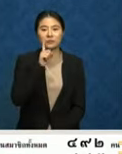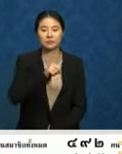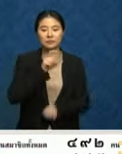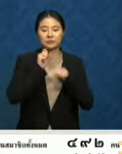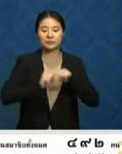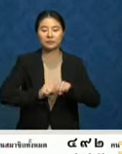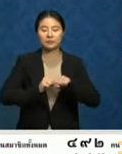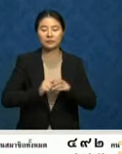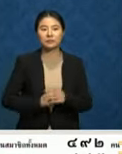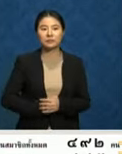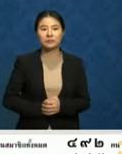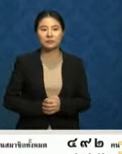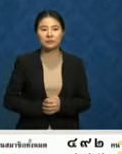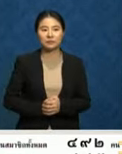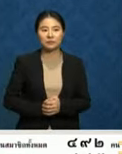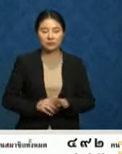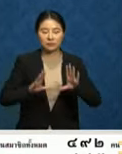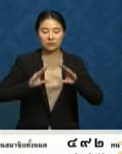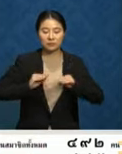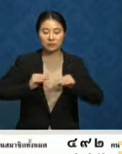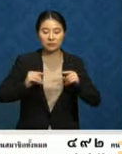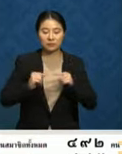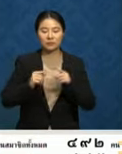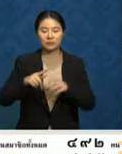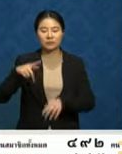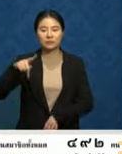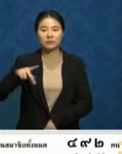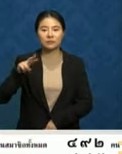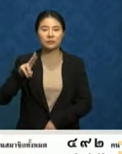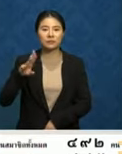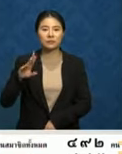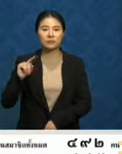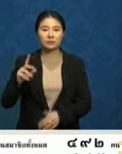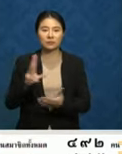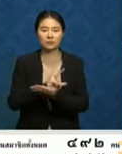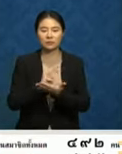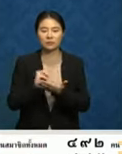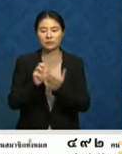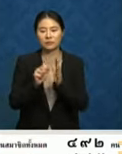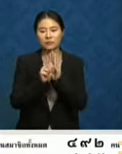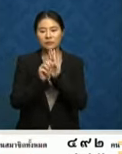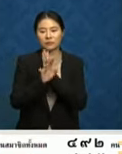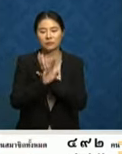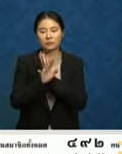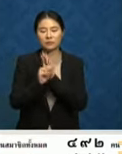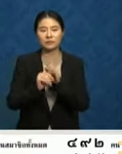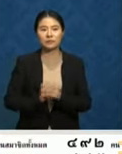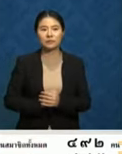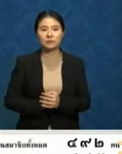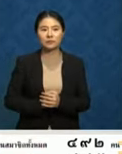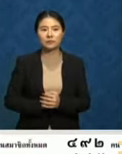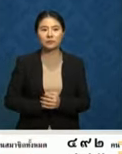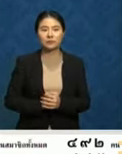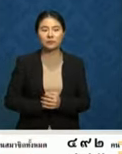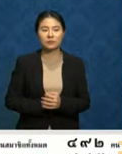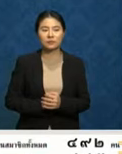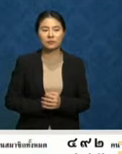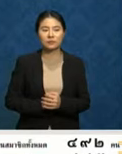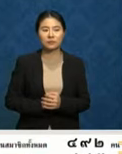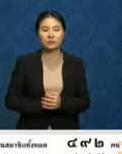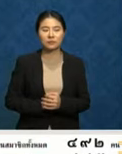ครับว่าจะรับหลักการแห่งร่างพระบัญญัติมหาวิทยาลัยอุบลราชธานีพ.ศหรือ